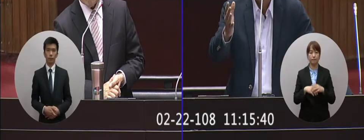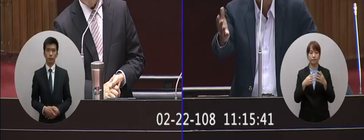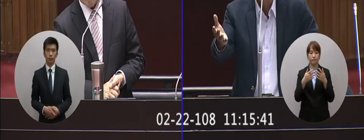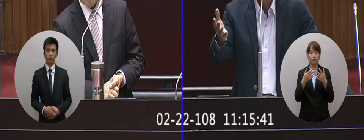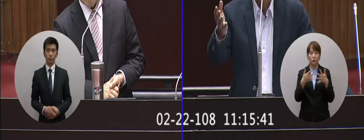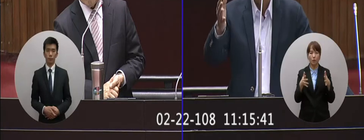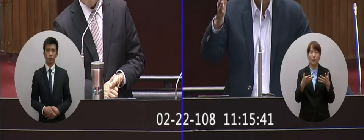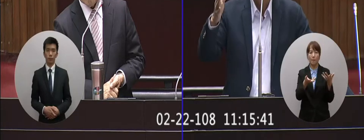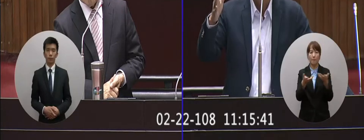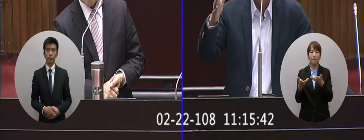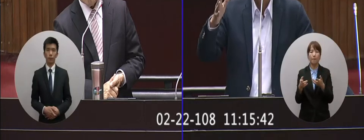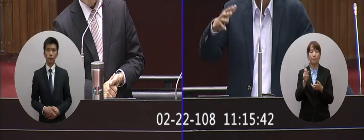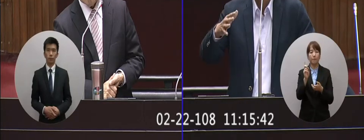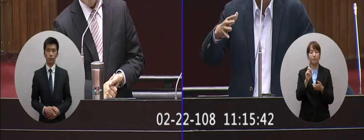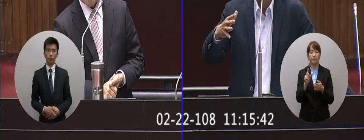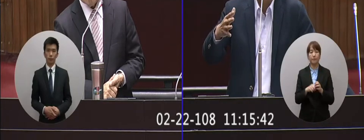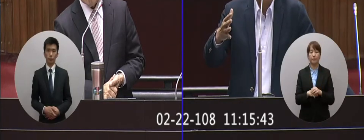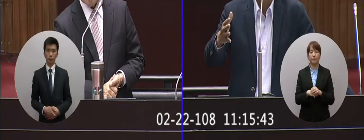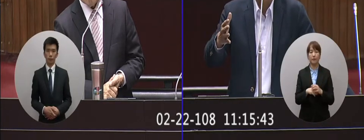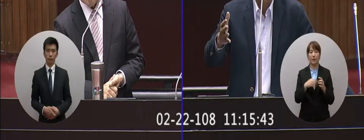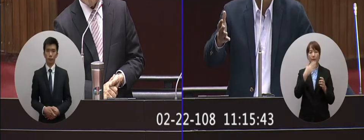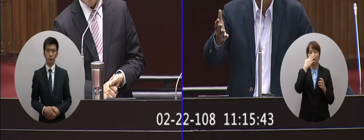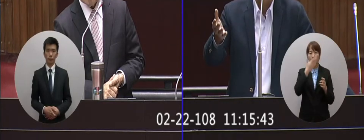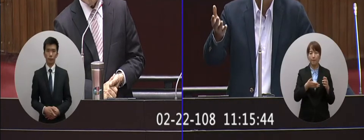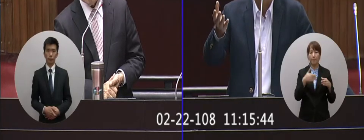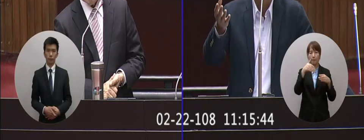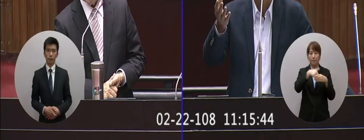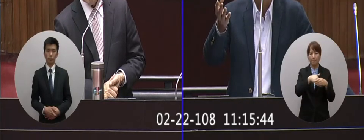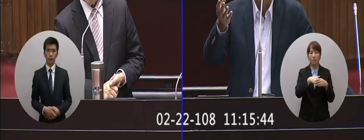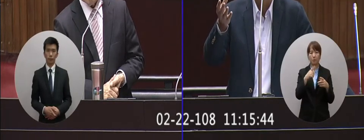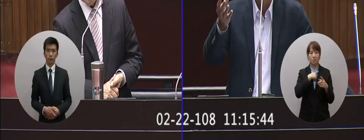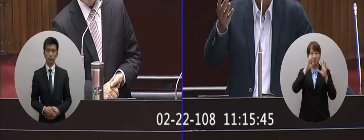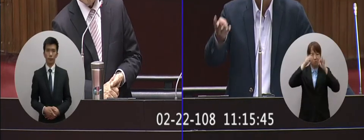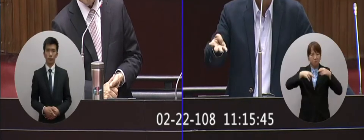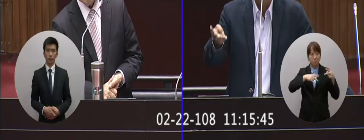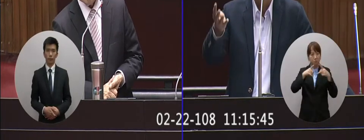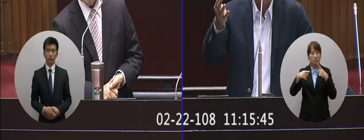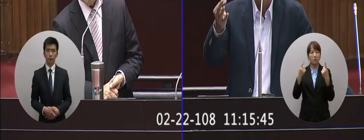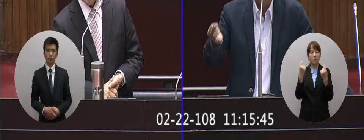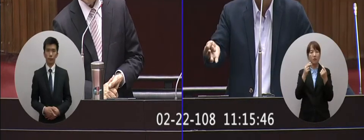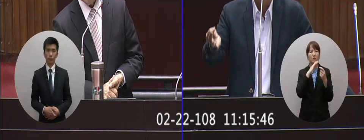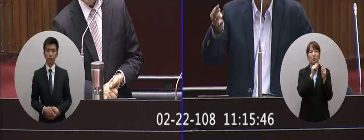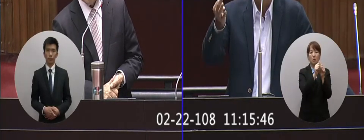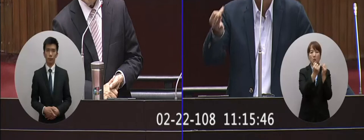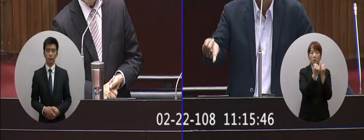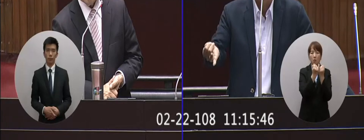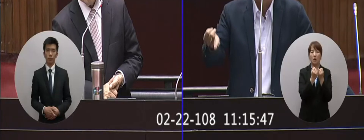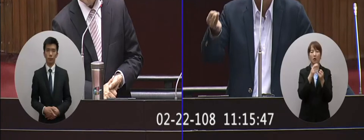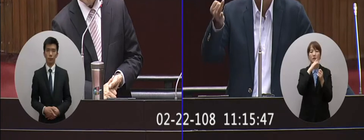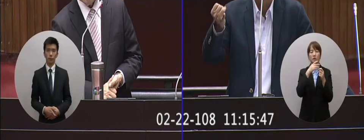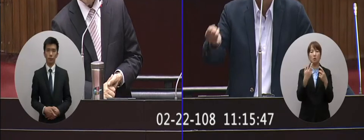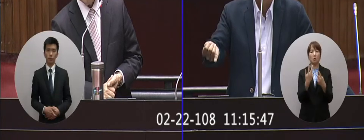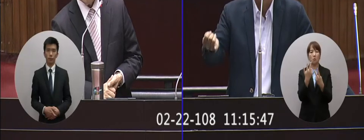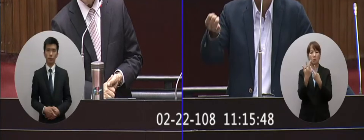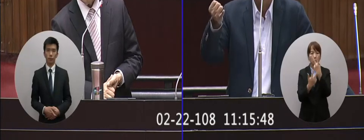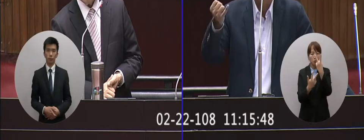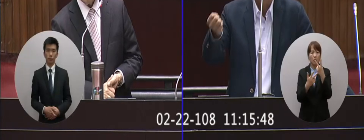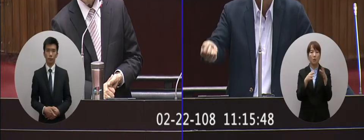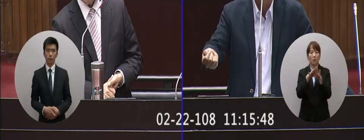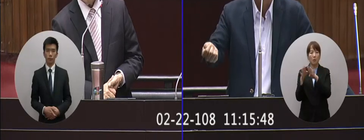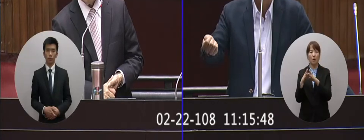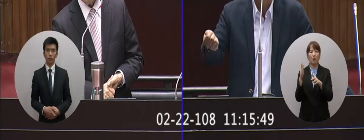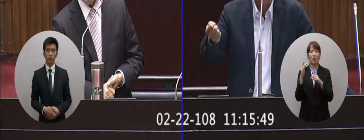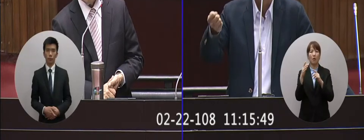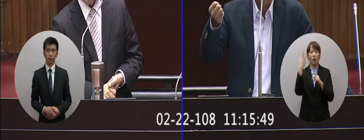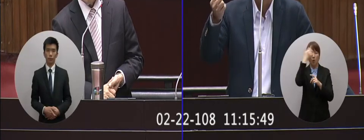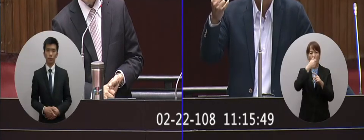很多问题啦，就是这一次 大败，其实我检讨过很多，包括同性婚姻一例一休、年金改革、老车淘汰、烟